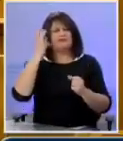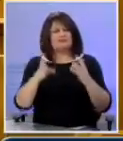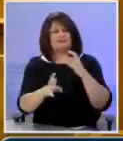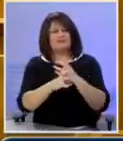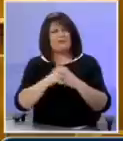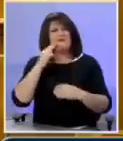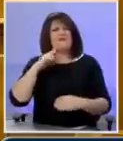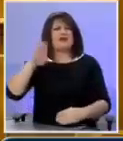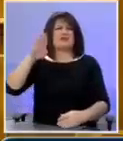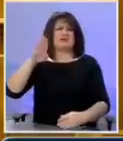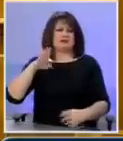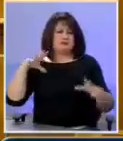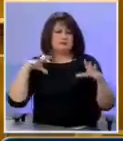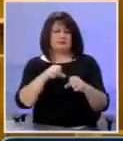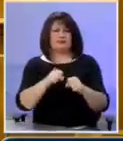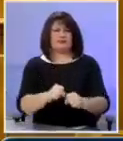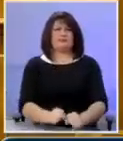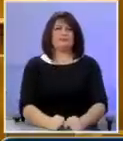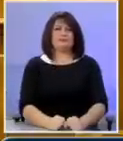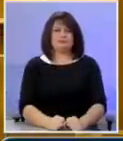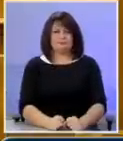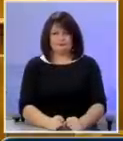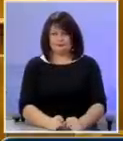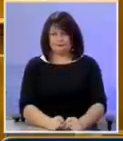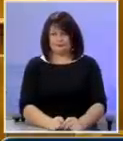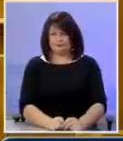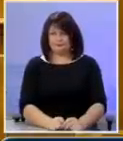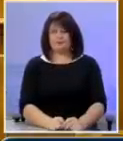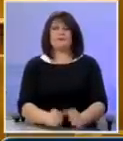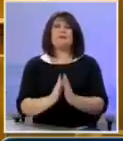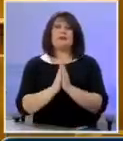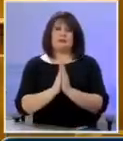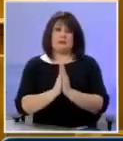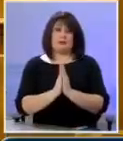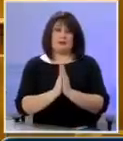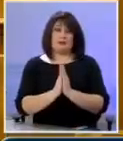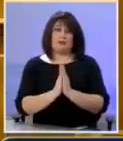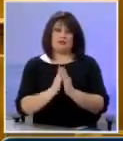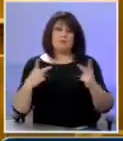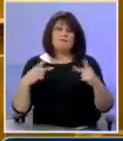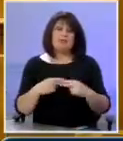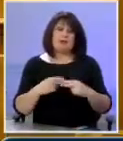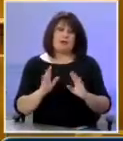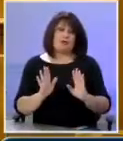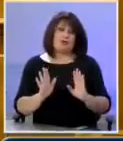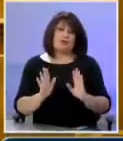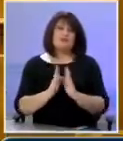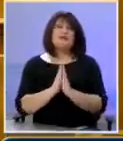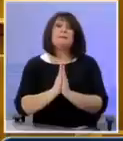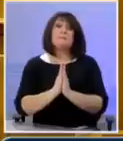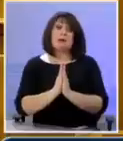φασιστικό τρέχετε κύριε θα παρακαλούσα να μη διακόπτετε θα